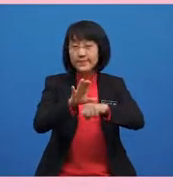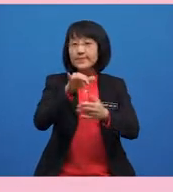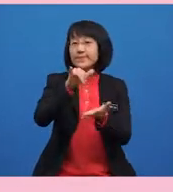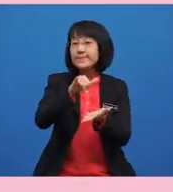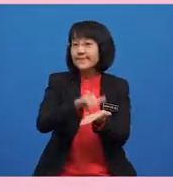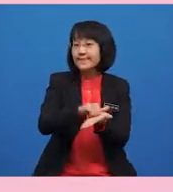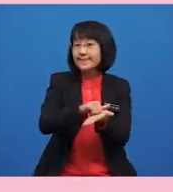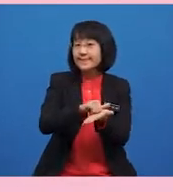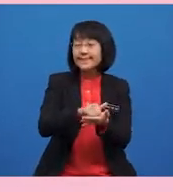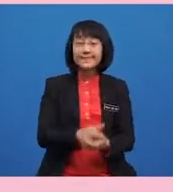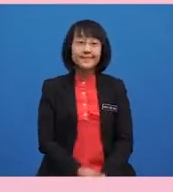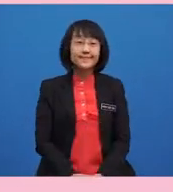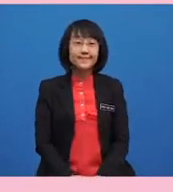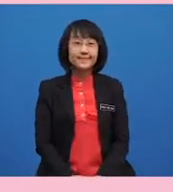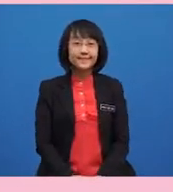itu?